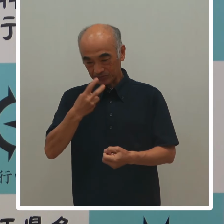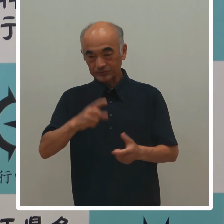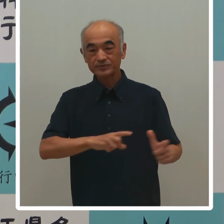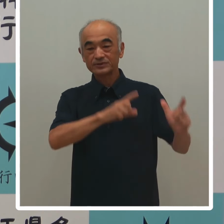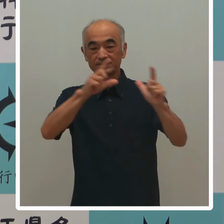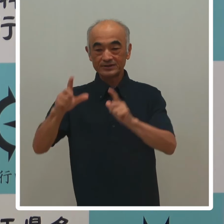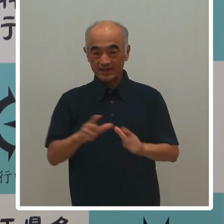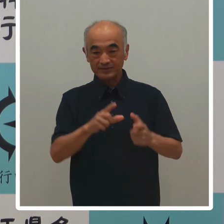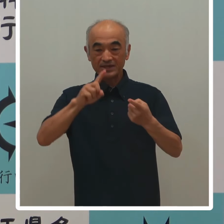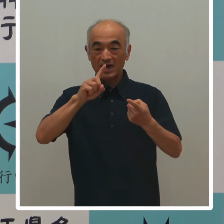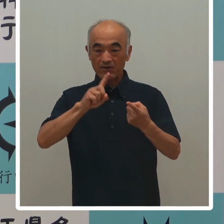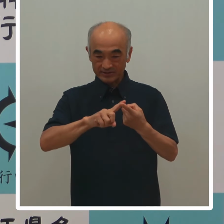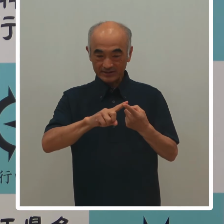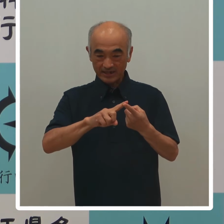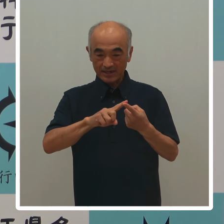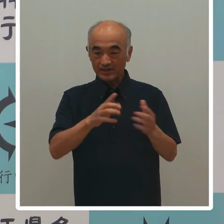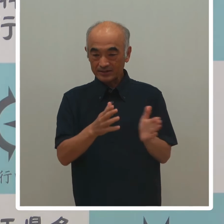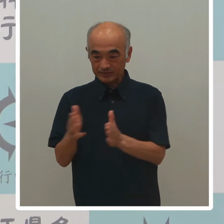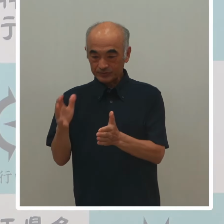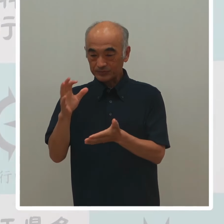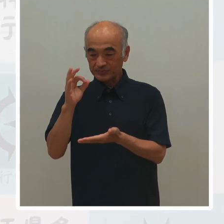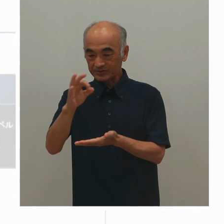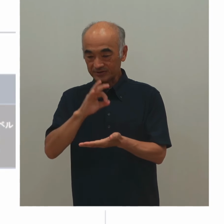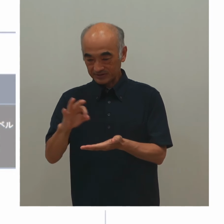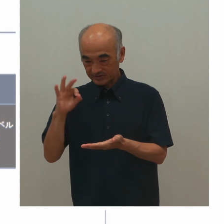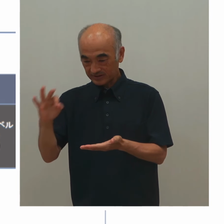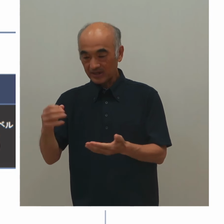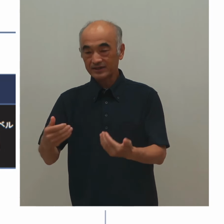合わせた備蓄品が必要です。